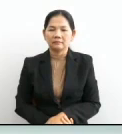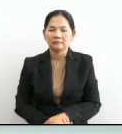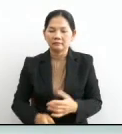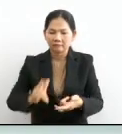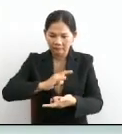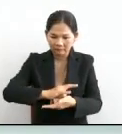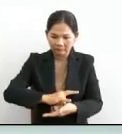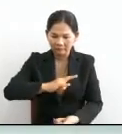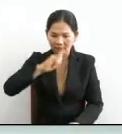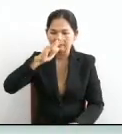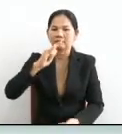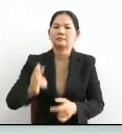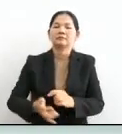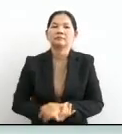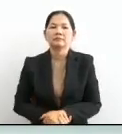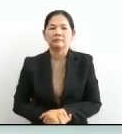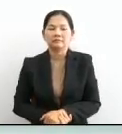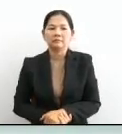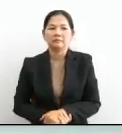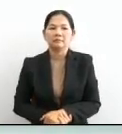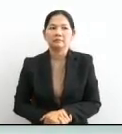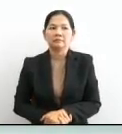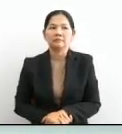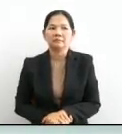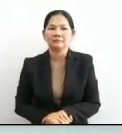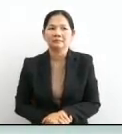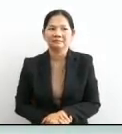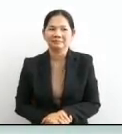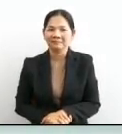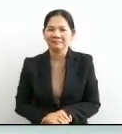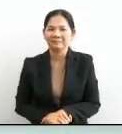đàm bấy bằng cán